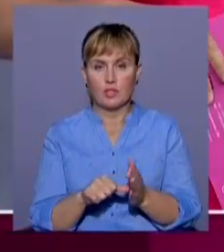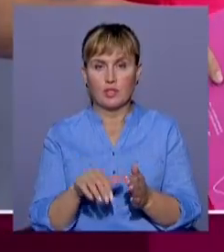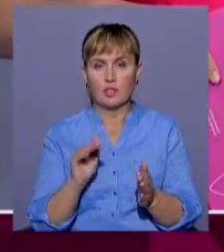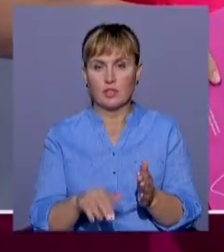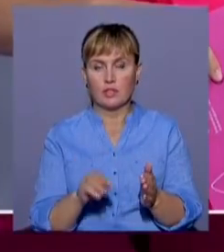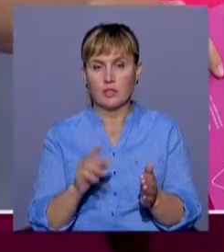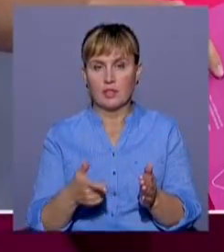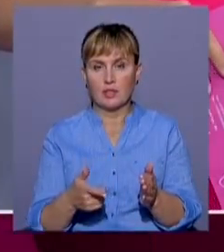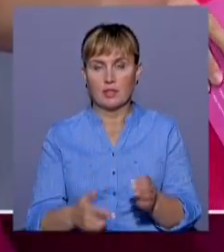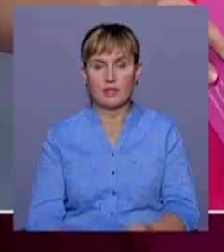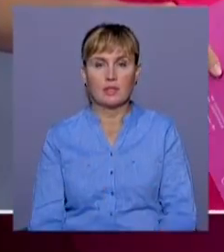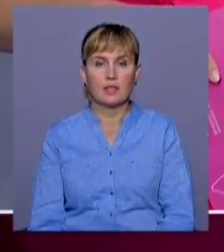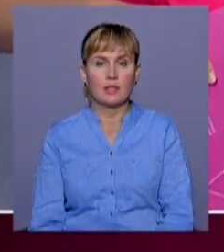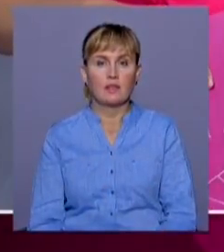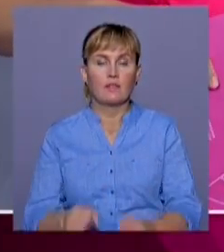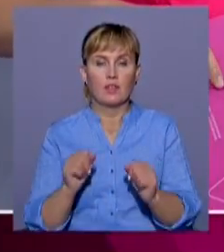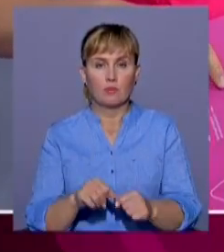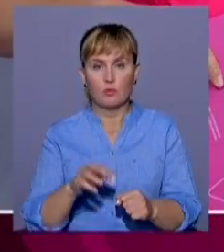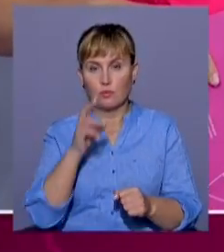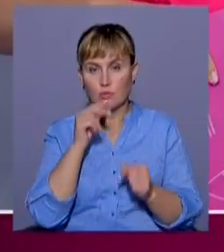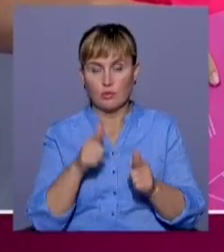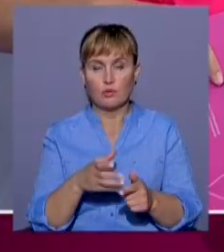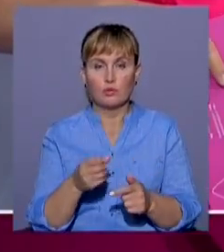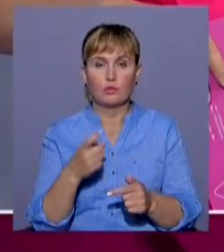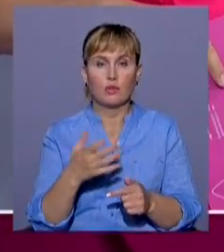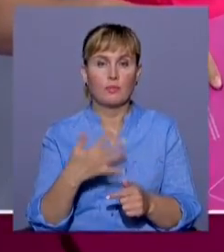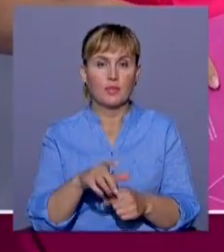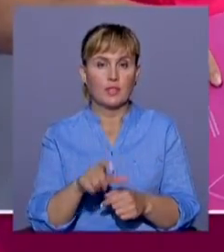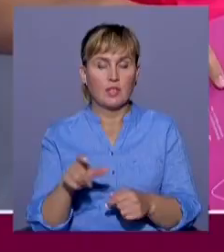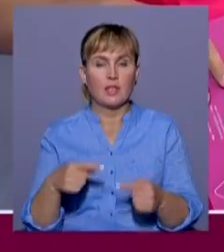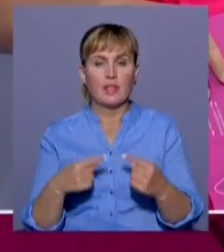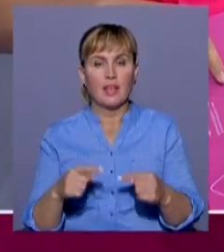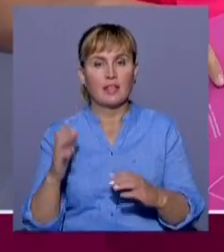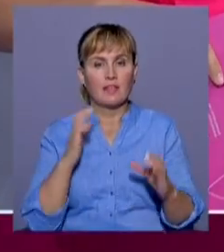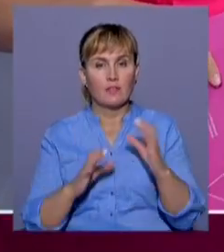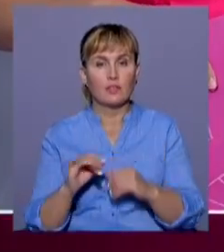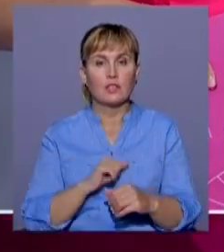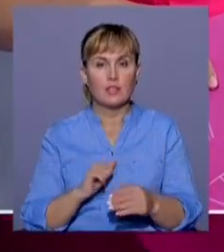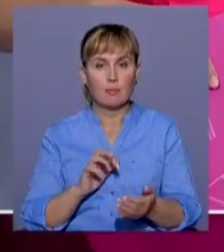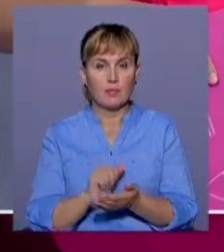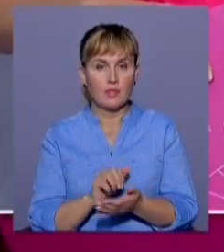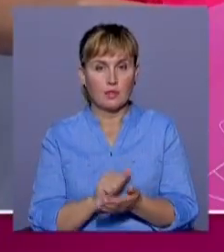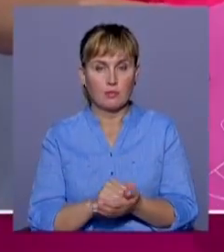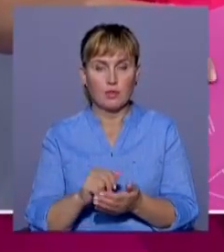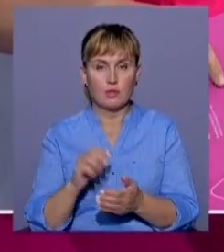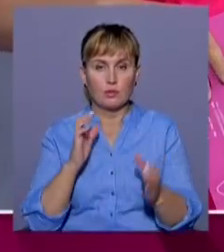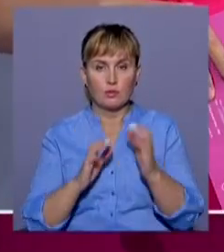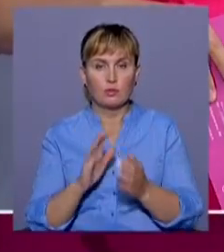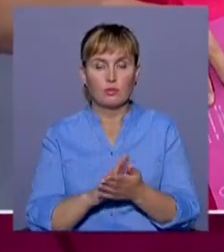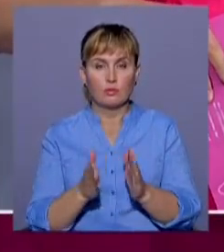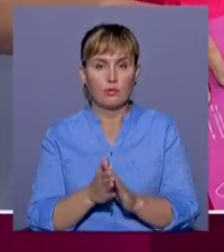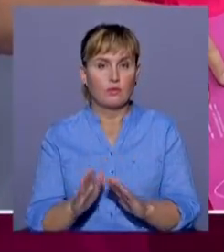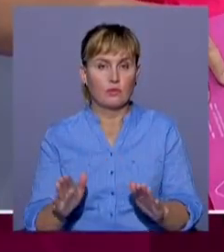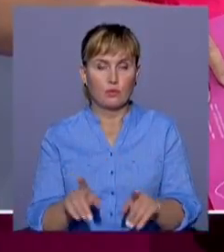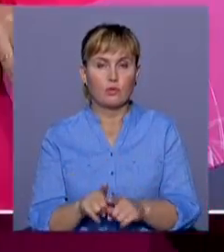тысяч тенге. В возможностях бюджета устроить еще 150 человек. Некоторые вузы и сами занимают студентов. Условия тут не